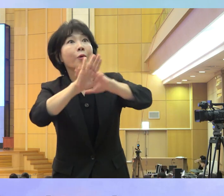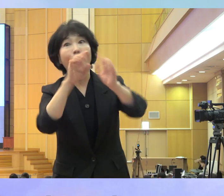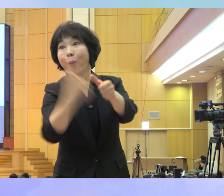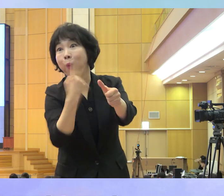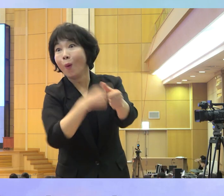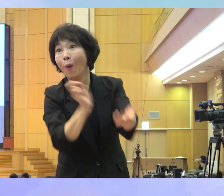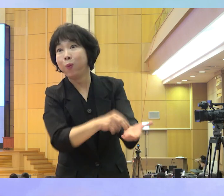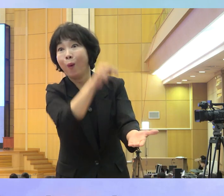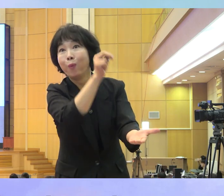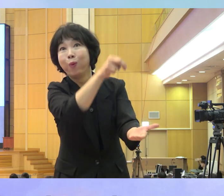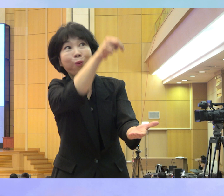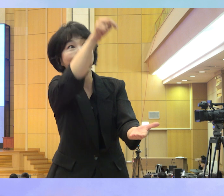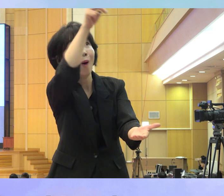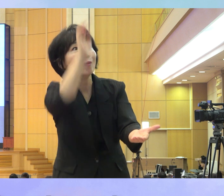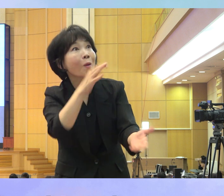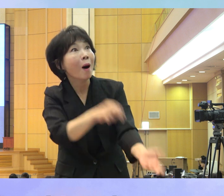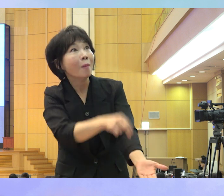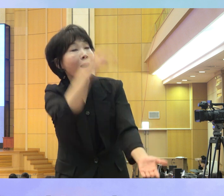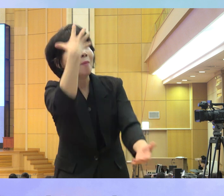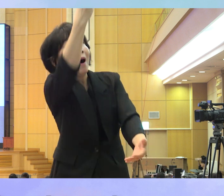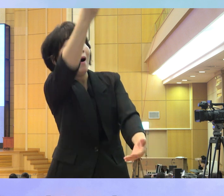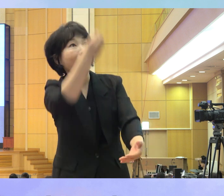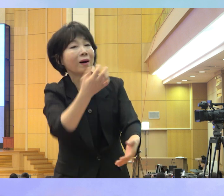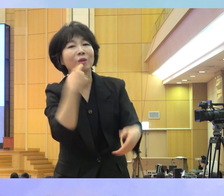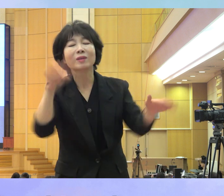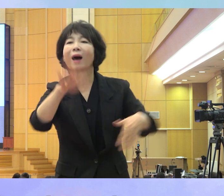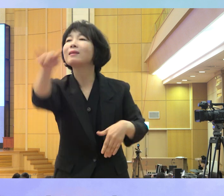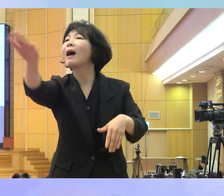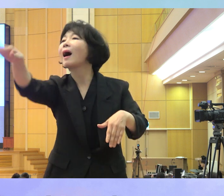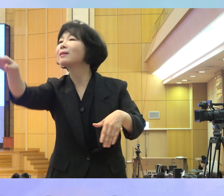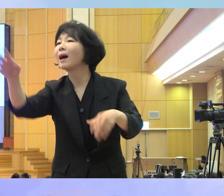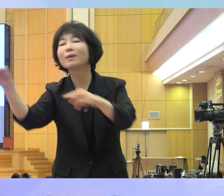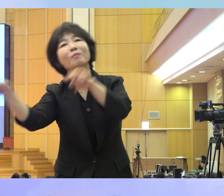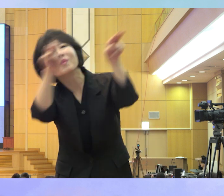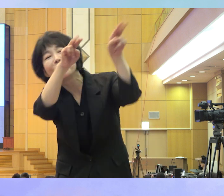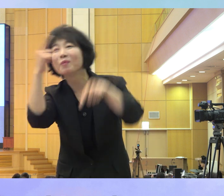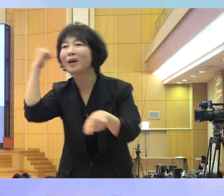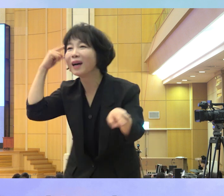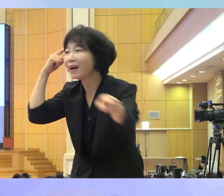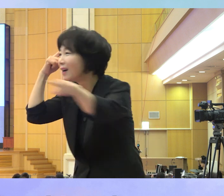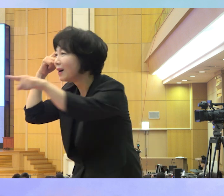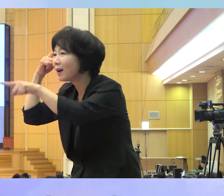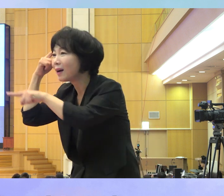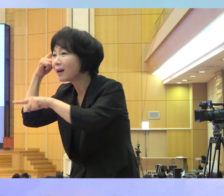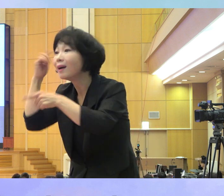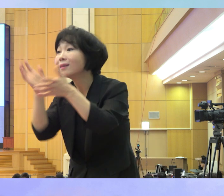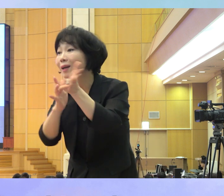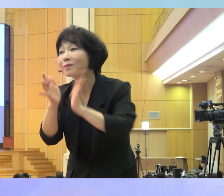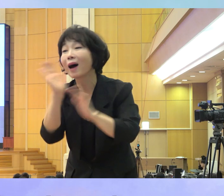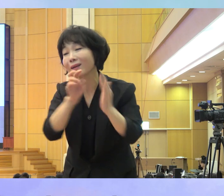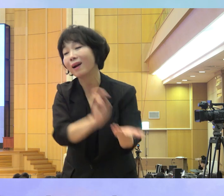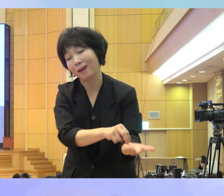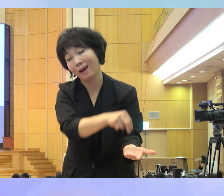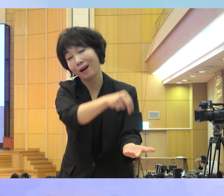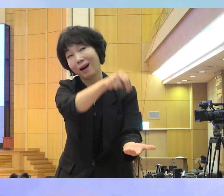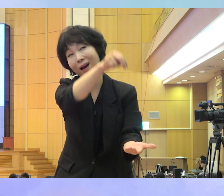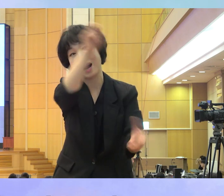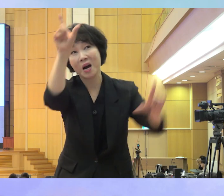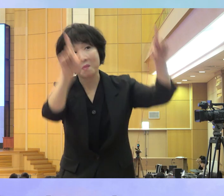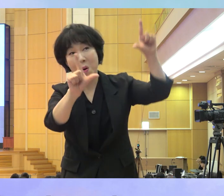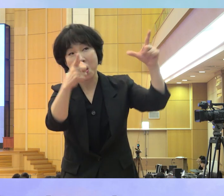이제 부활 승천하고 있으니까 너희 가운데서 하늘로 올라가신 이 예수는 하늘로 가시면